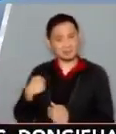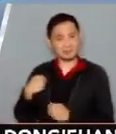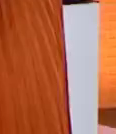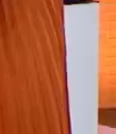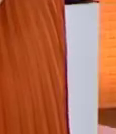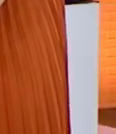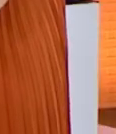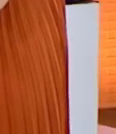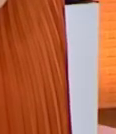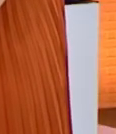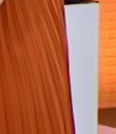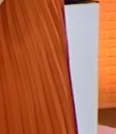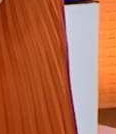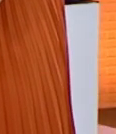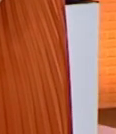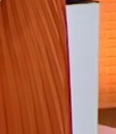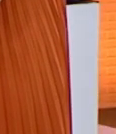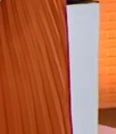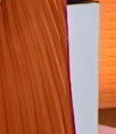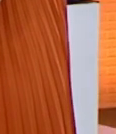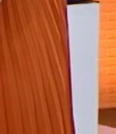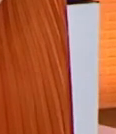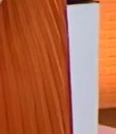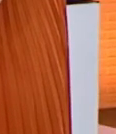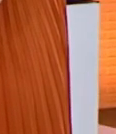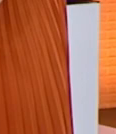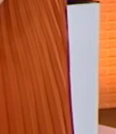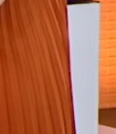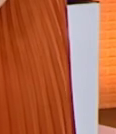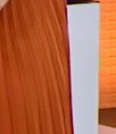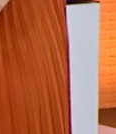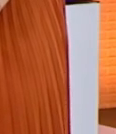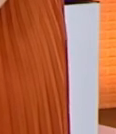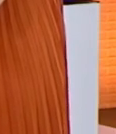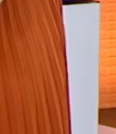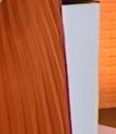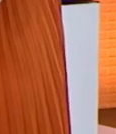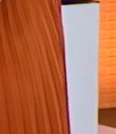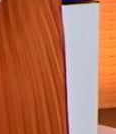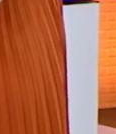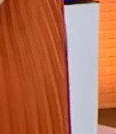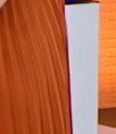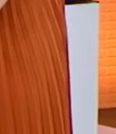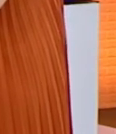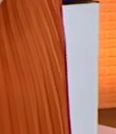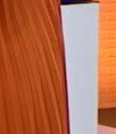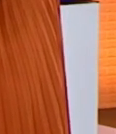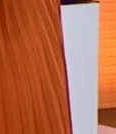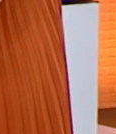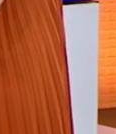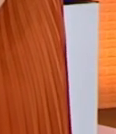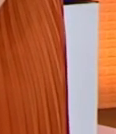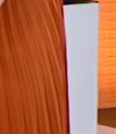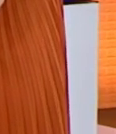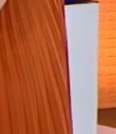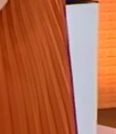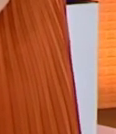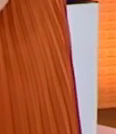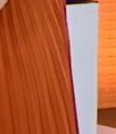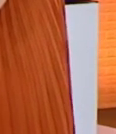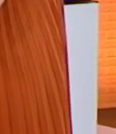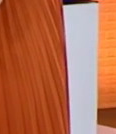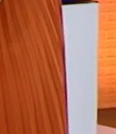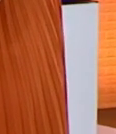araw-araw. Mga kapuso, para una ka sa mga balita, mag-subscribe sa GMA Integrated News sa YouTube. Sa mga kapuso abroad, subaybayan niyo